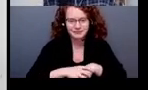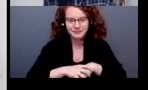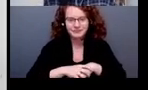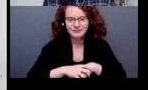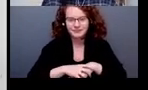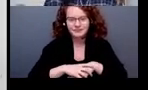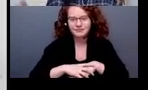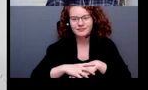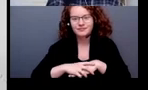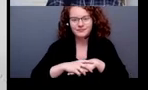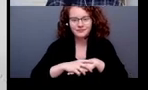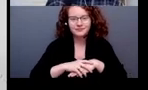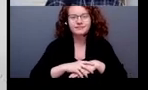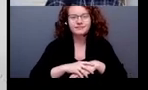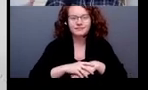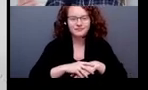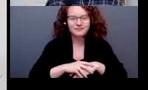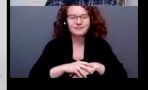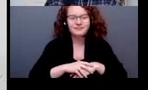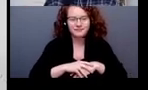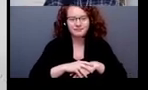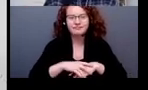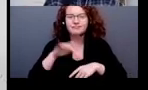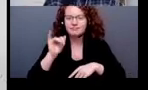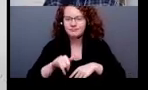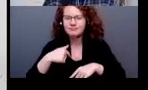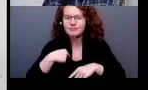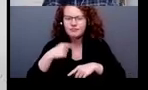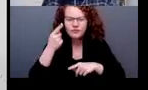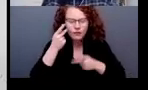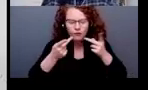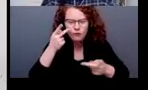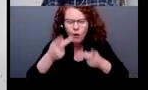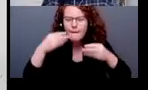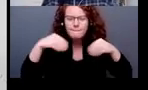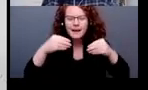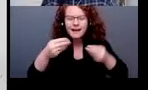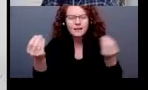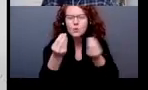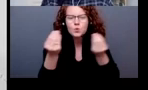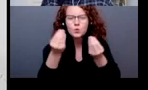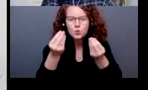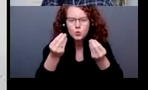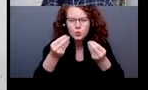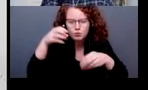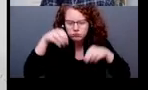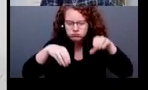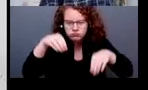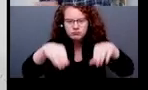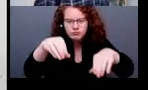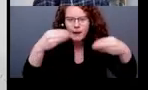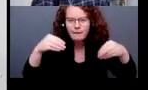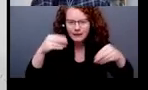Dans un premier temps, l'idée a été d'identifier justement tous les magasins non agréés qu'on pouvait trouver